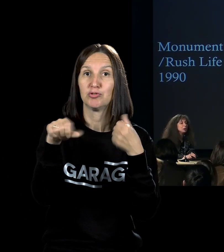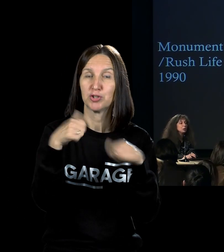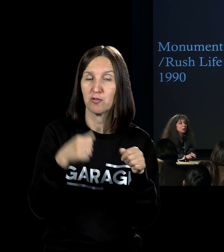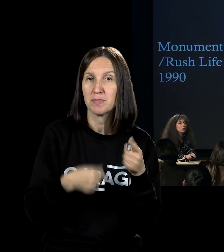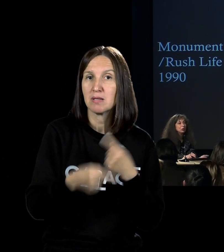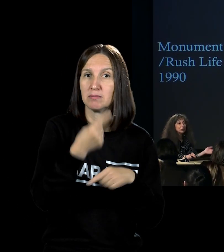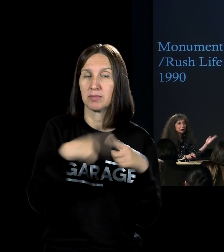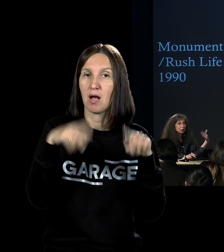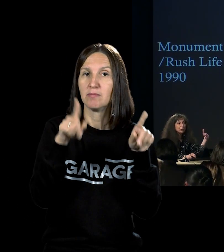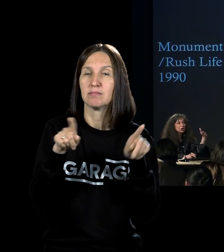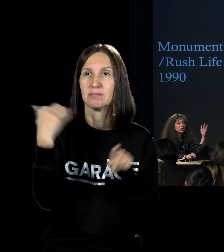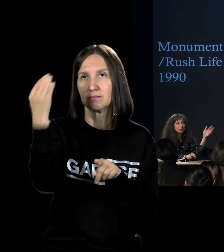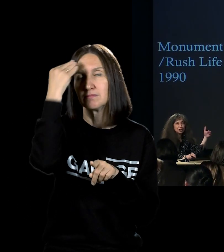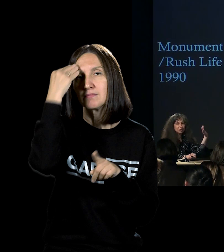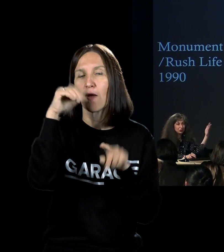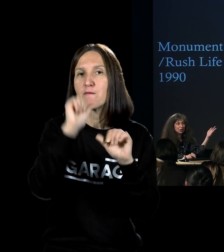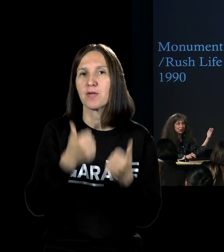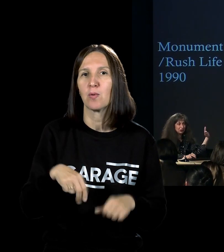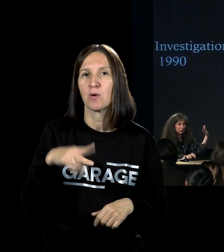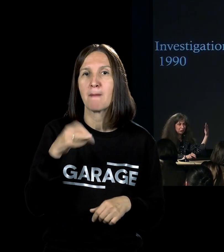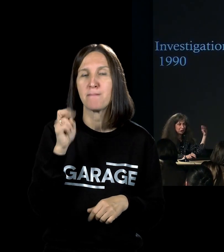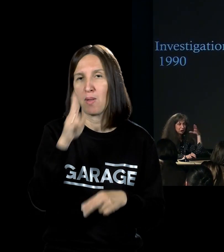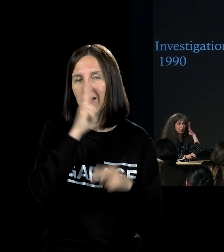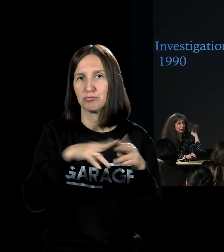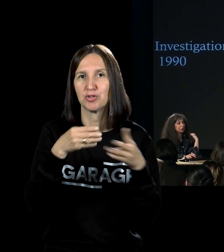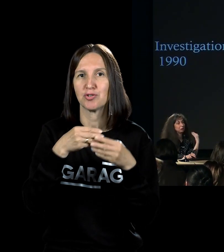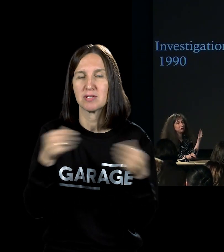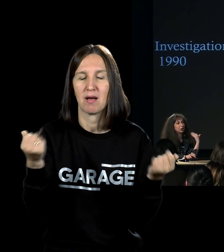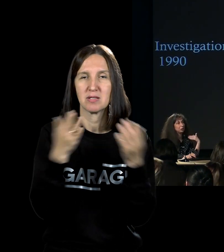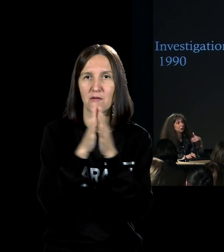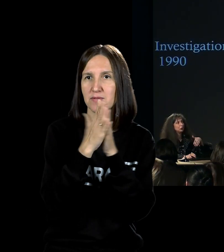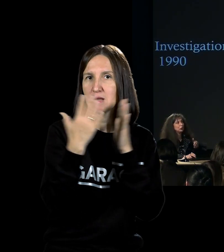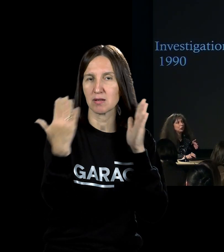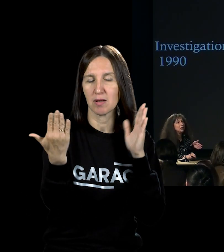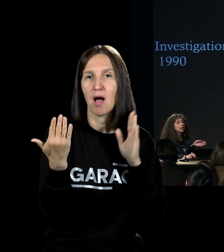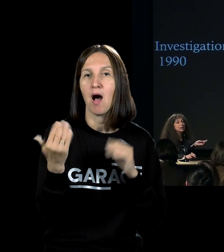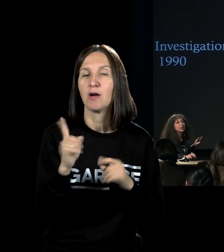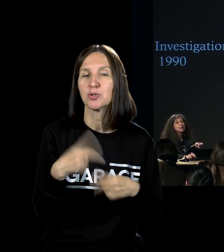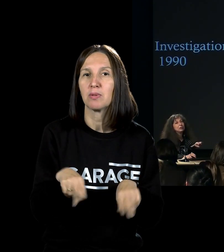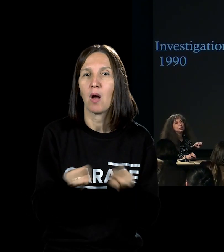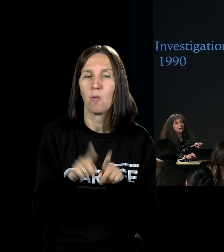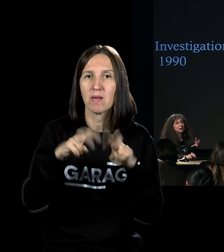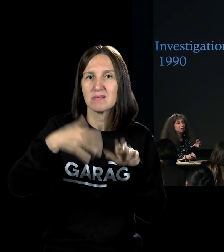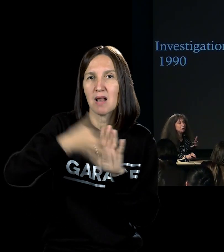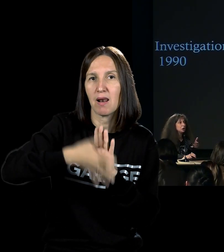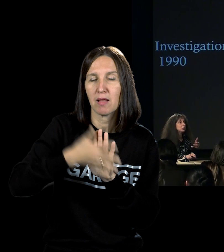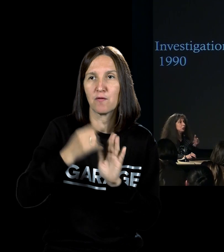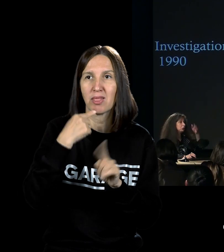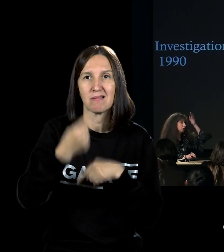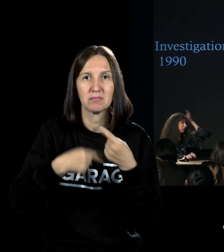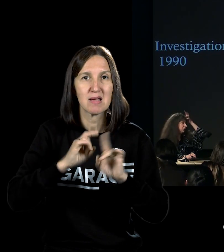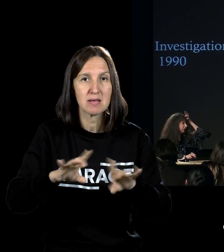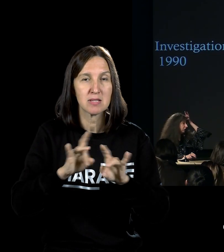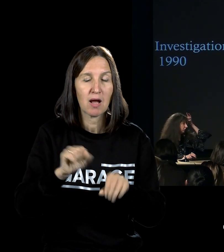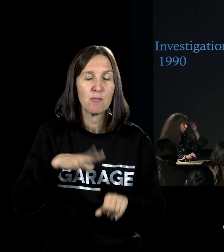что такое фигура Поллока, которая исчезает в зеркальности, превращается в фрагмент, что такое исследование языка, потому что, конечно,